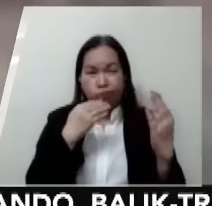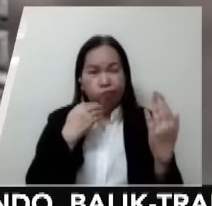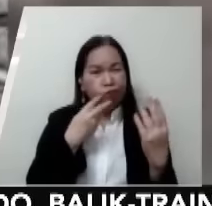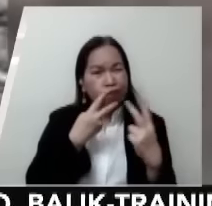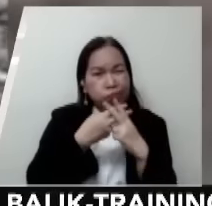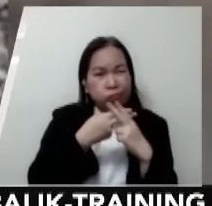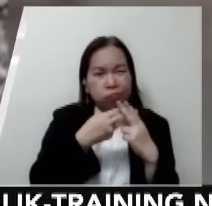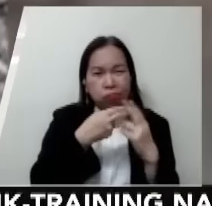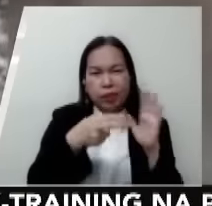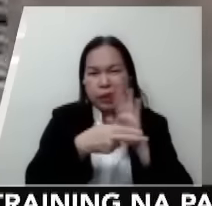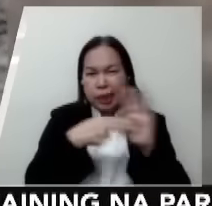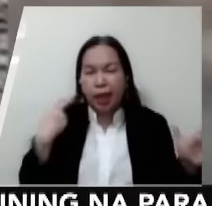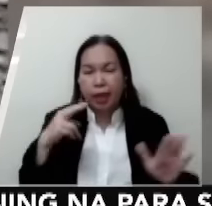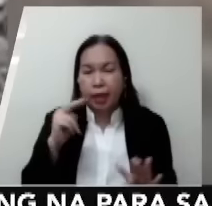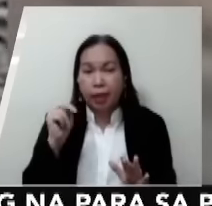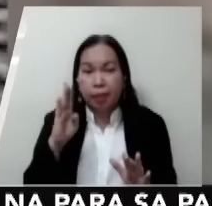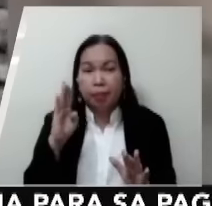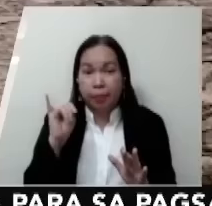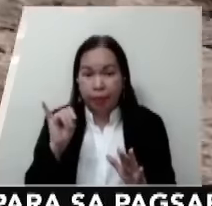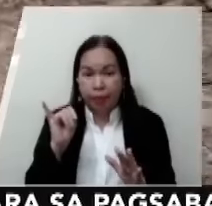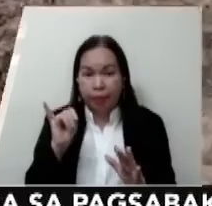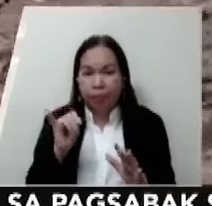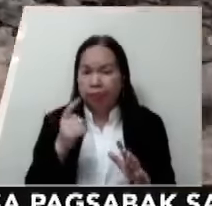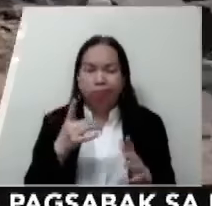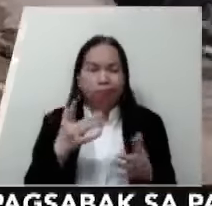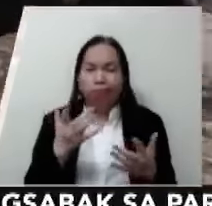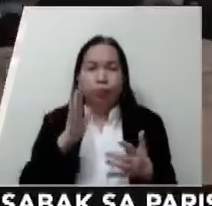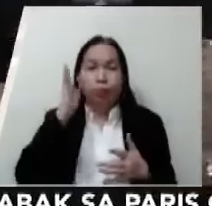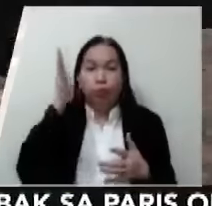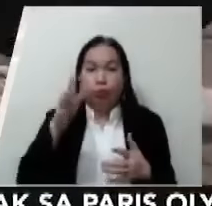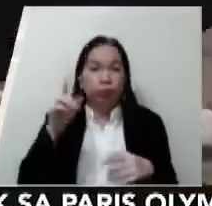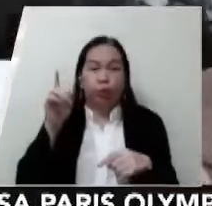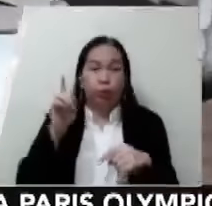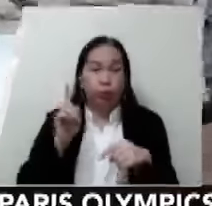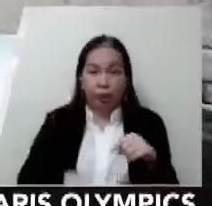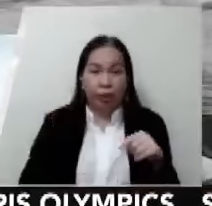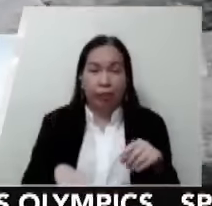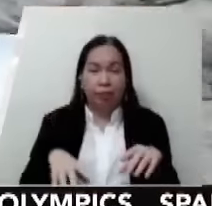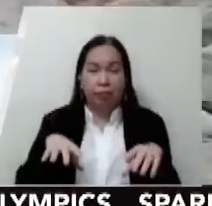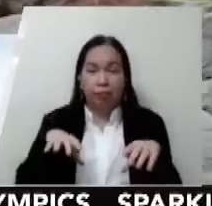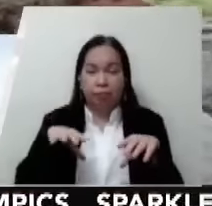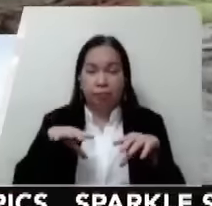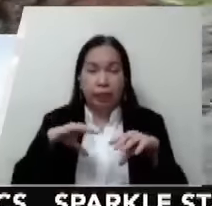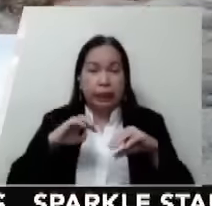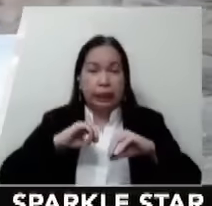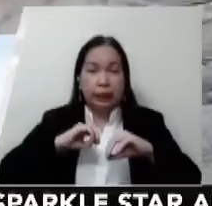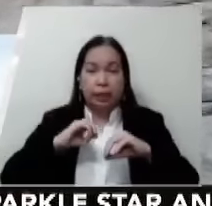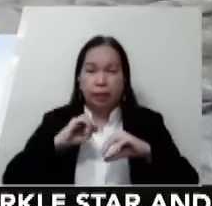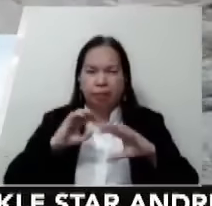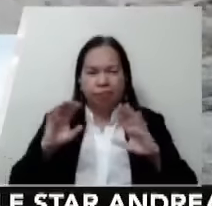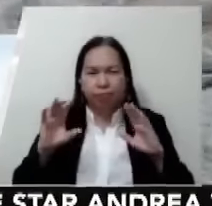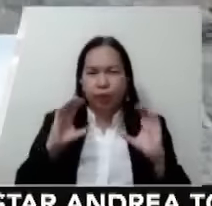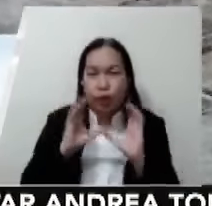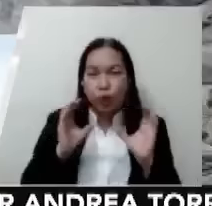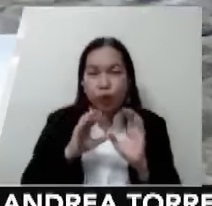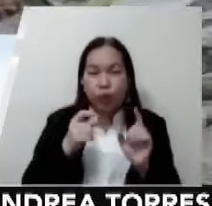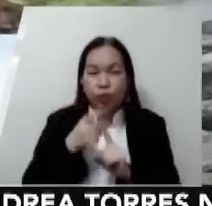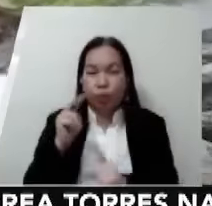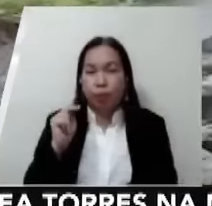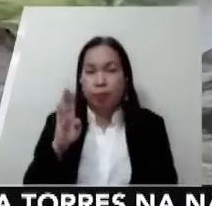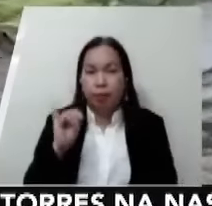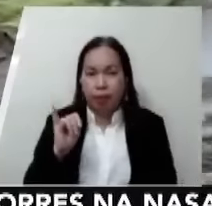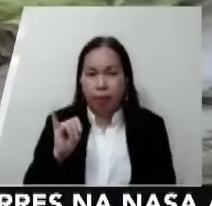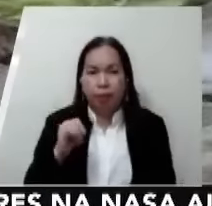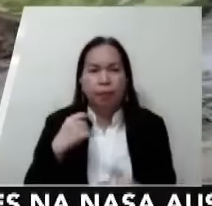clearance, hindi siya makasakwa po ki NBI clearance. Iniimbestigahan din kung sino ang kanila mga local tour guide. At may mga